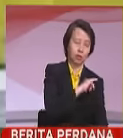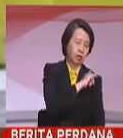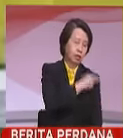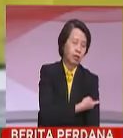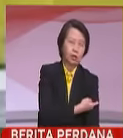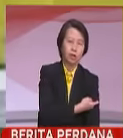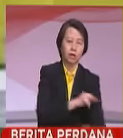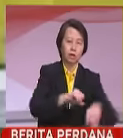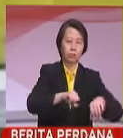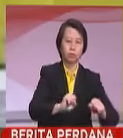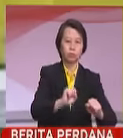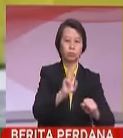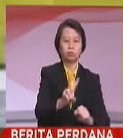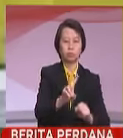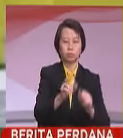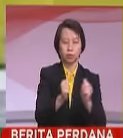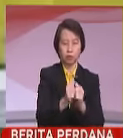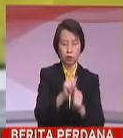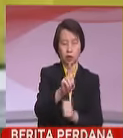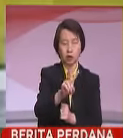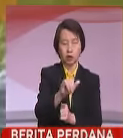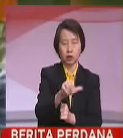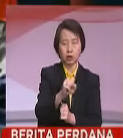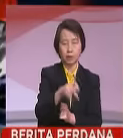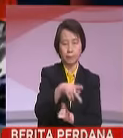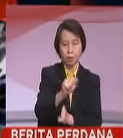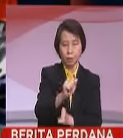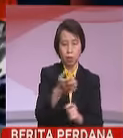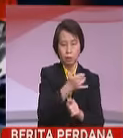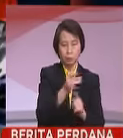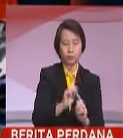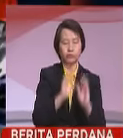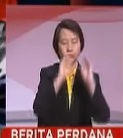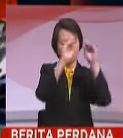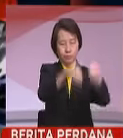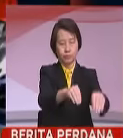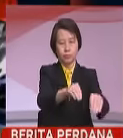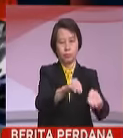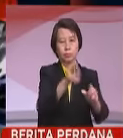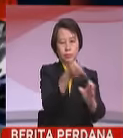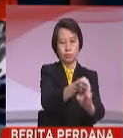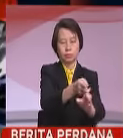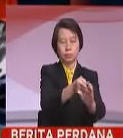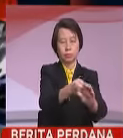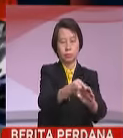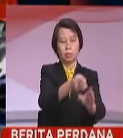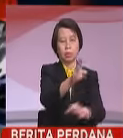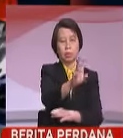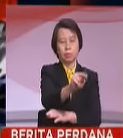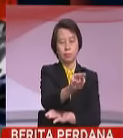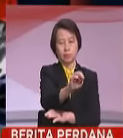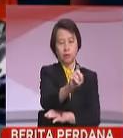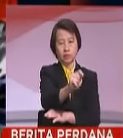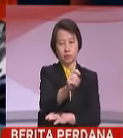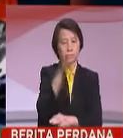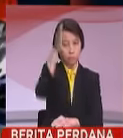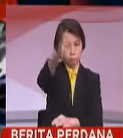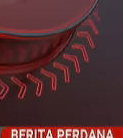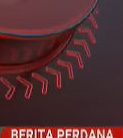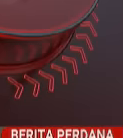ke kelas Moto2 bersama Aspati musim ini sebelum berhijrah menyertai pasukan NTS pada musim